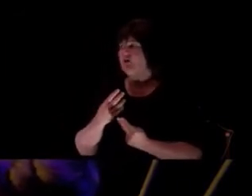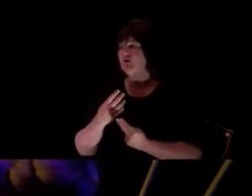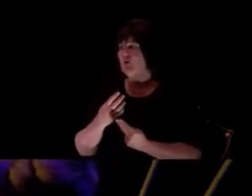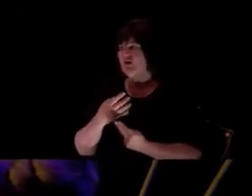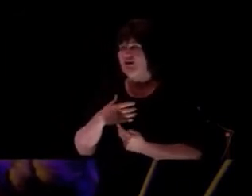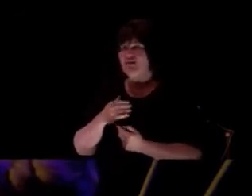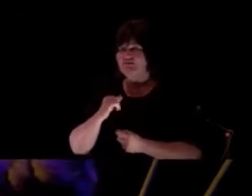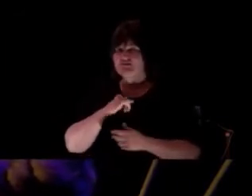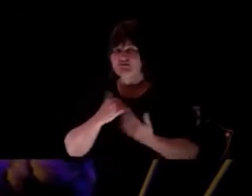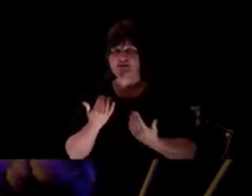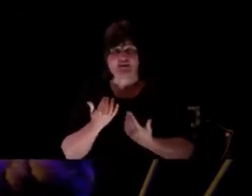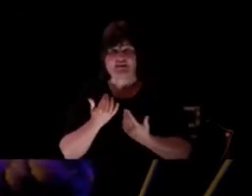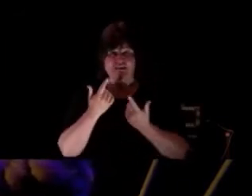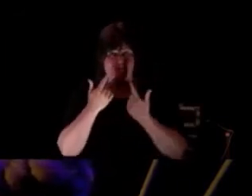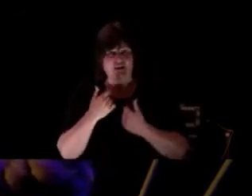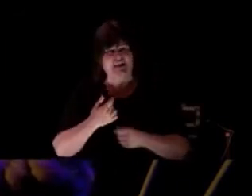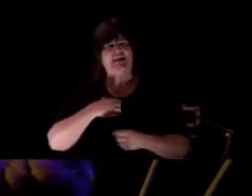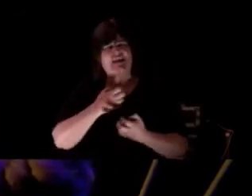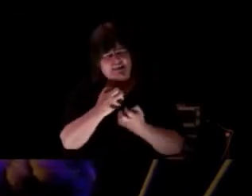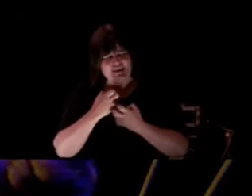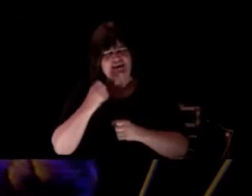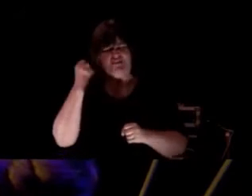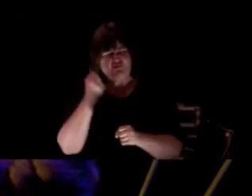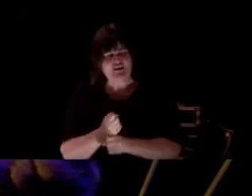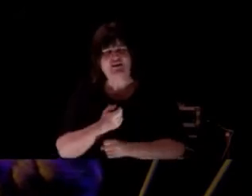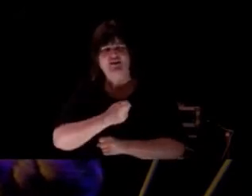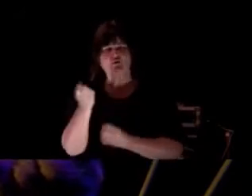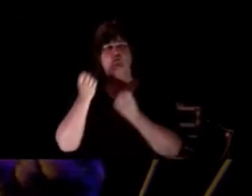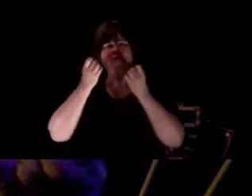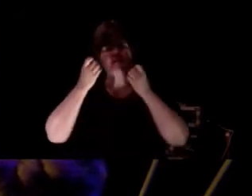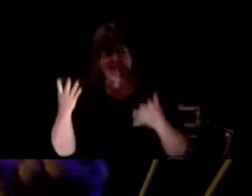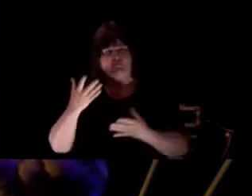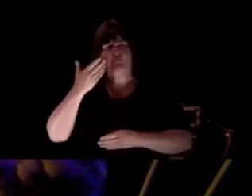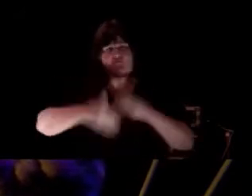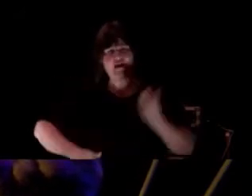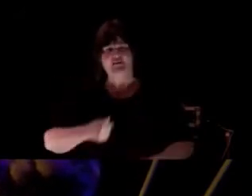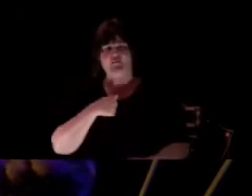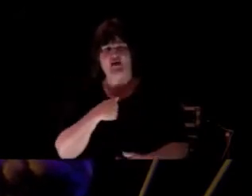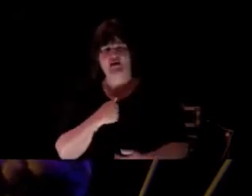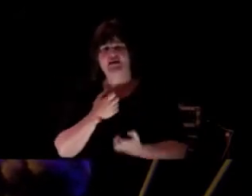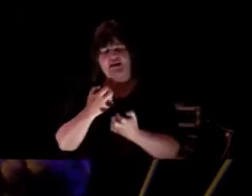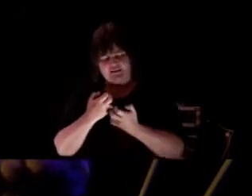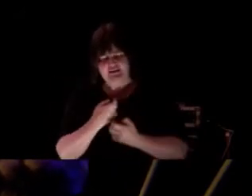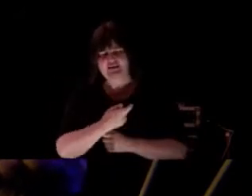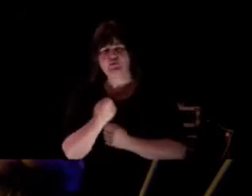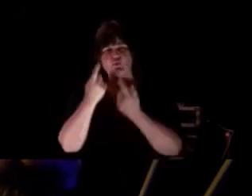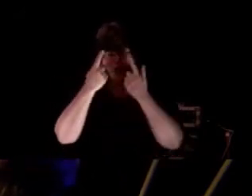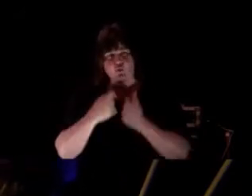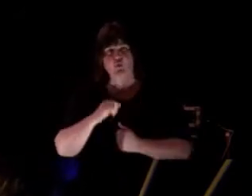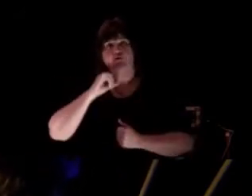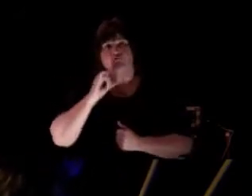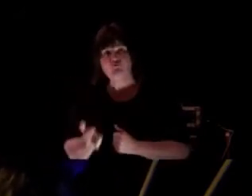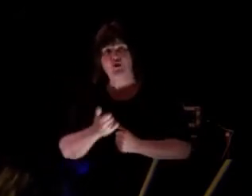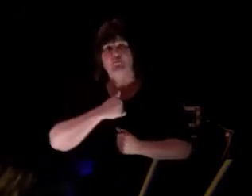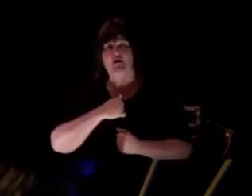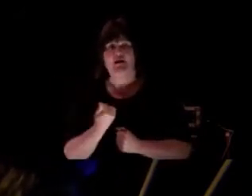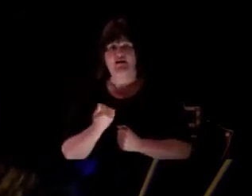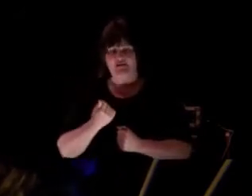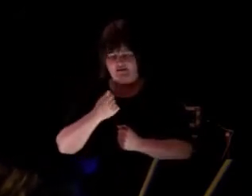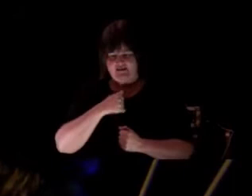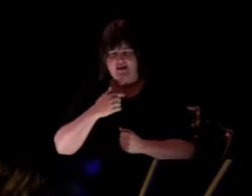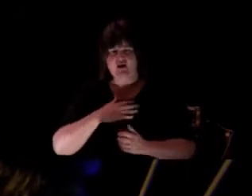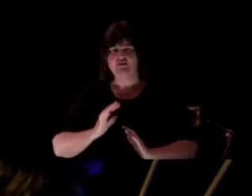så svårt at noen blir sint på mine vegne, og sier at de blir sint på mine vegne. Jeg trenger at noen gråter for meg. Gråter for at jeg har hatt et liv som har